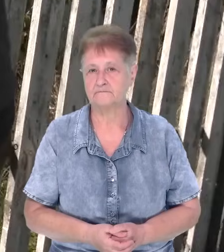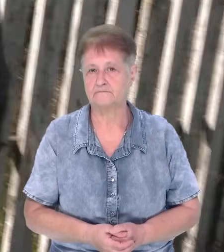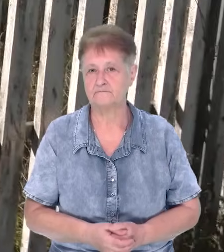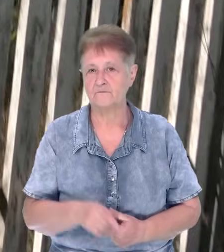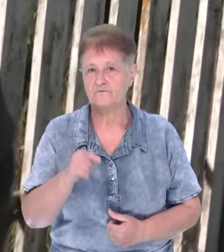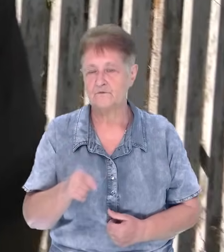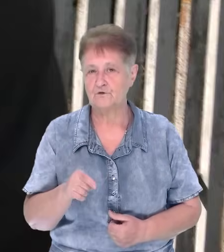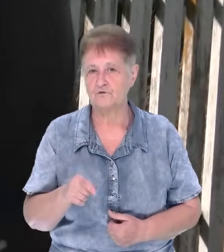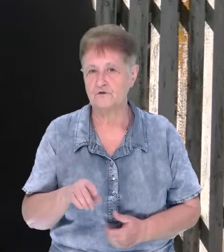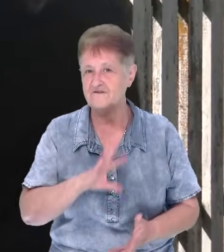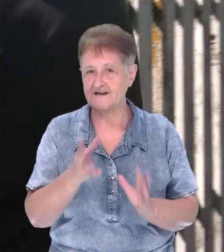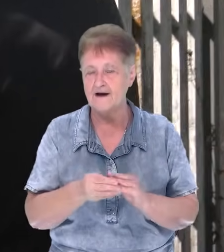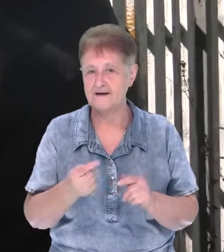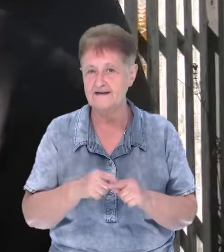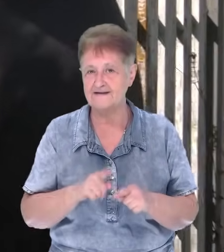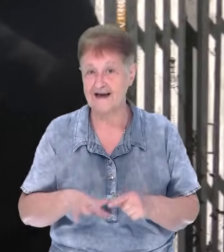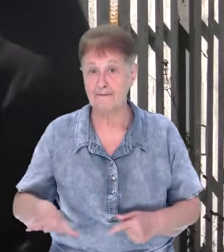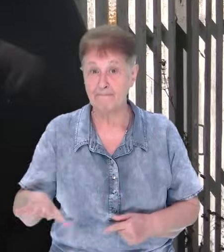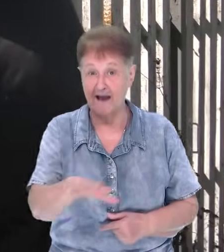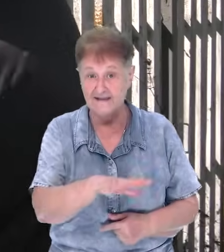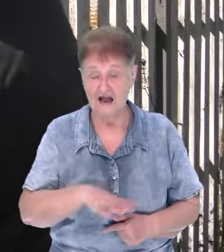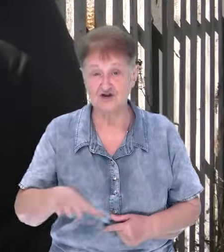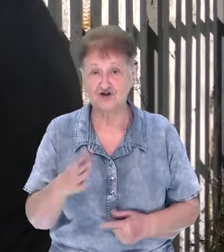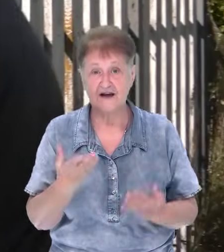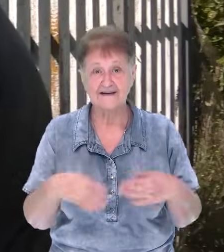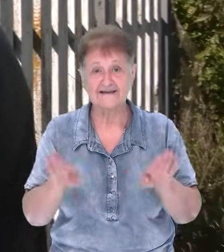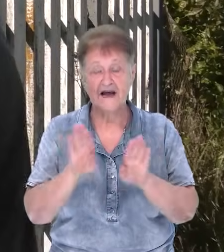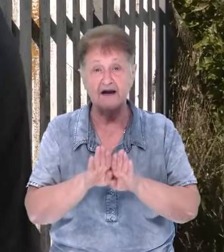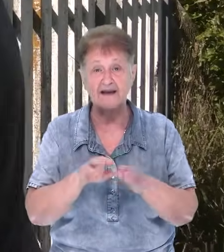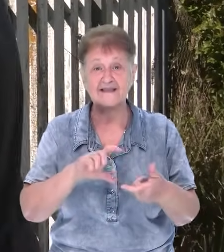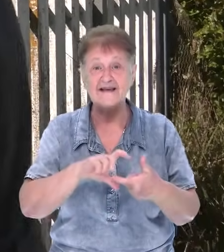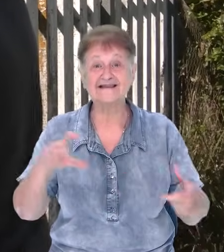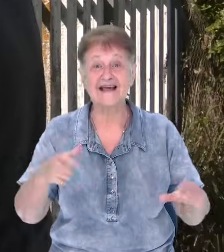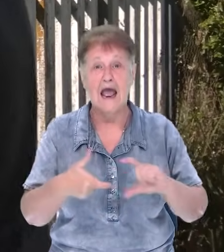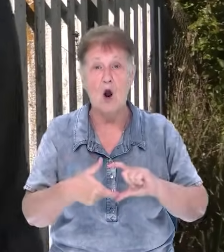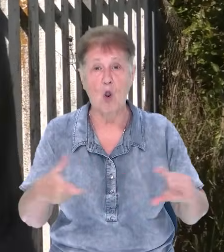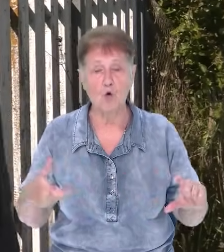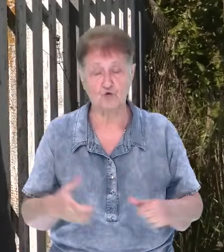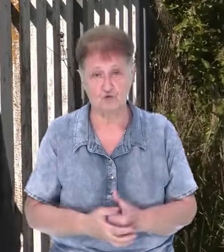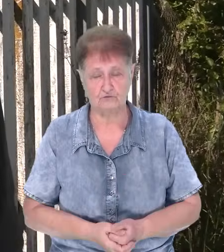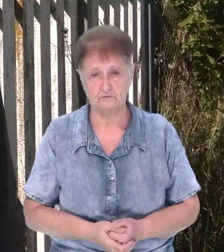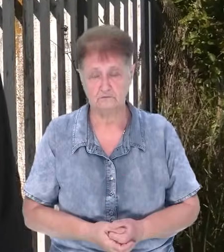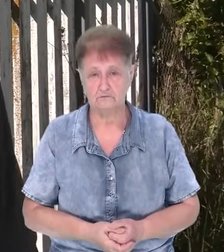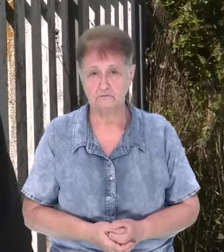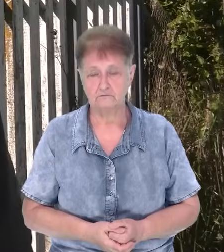Тут взагалі оцей майданчик, він закритий цеглою. Тобто